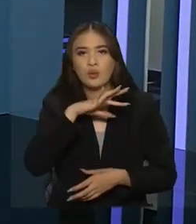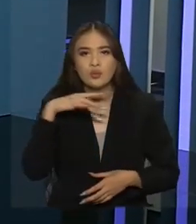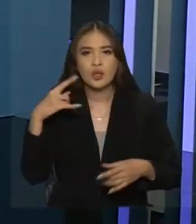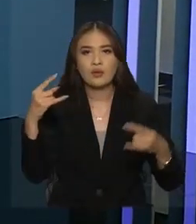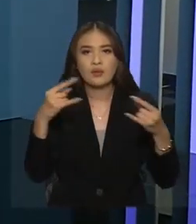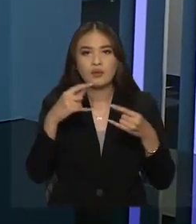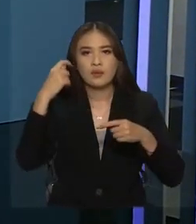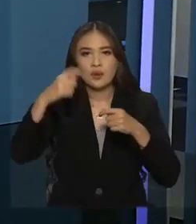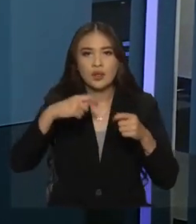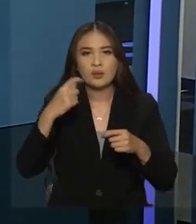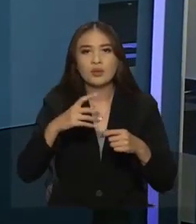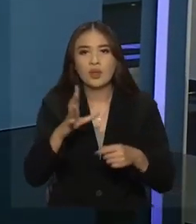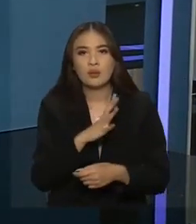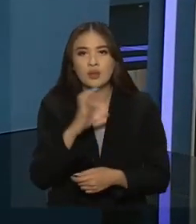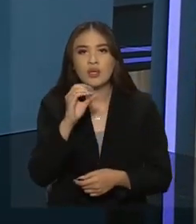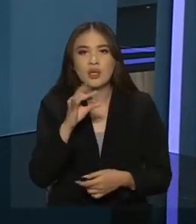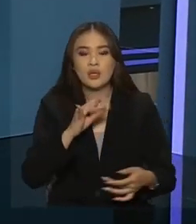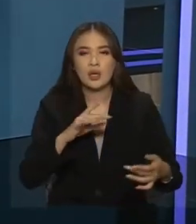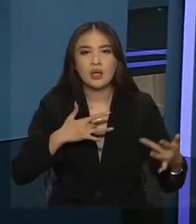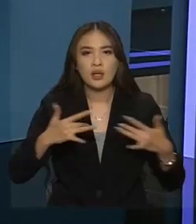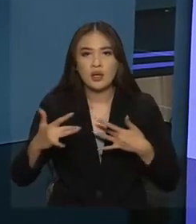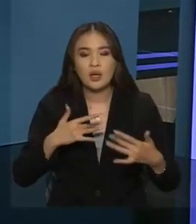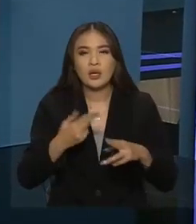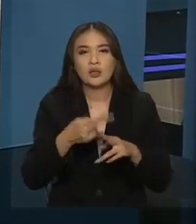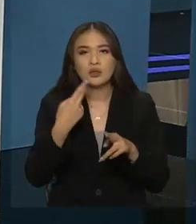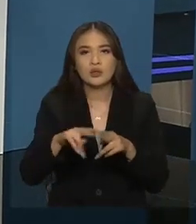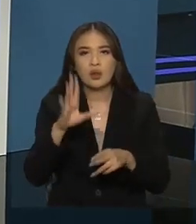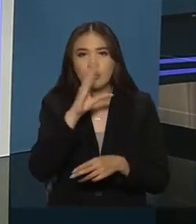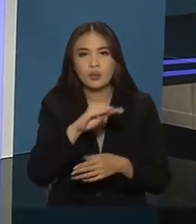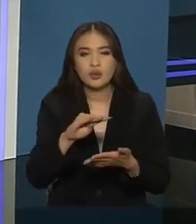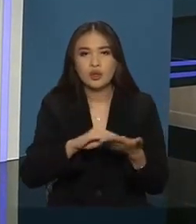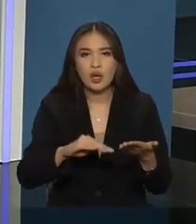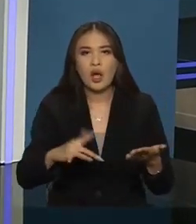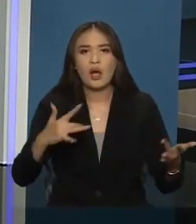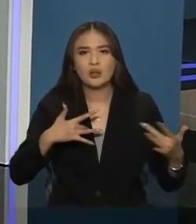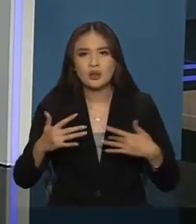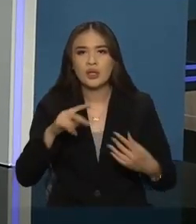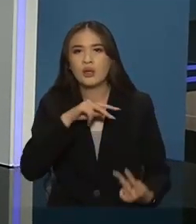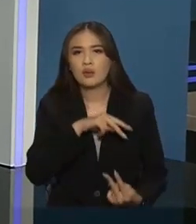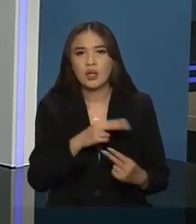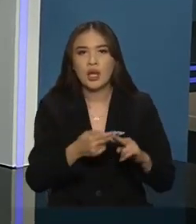мен телесериалдар өндірісіне кесірін тигізбек. Жазушыларда актерлерді